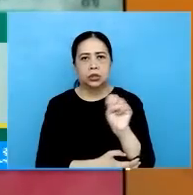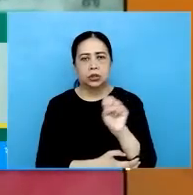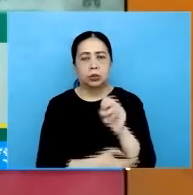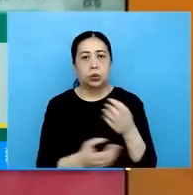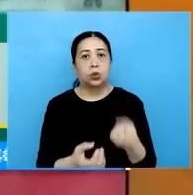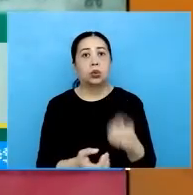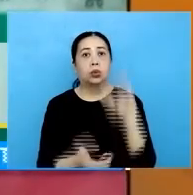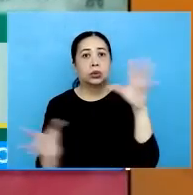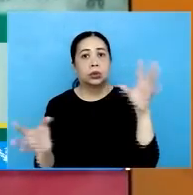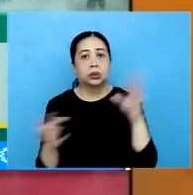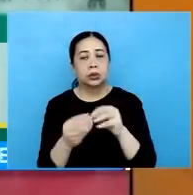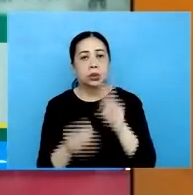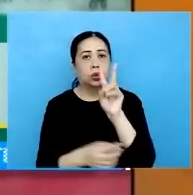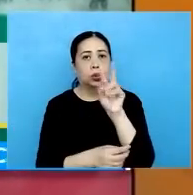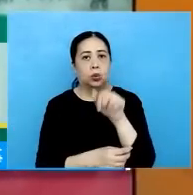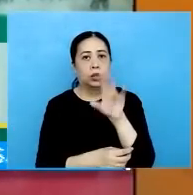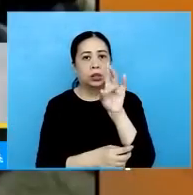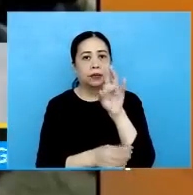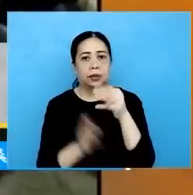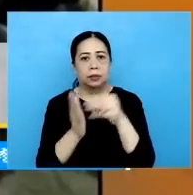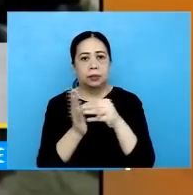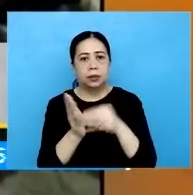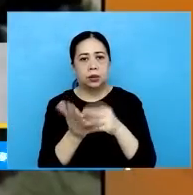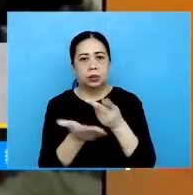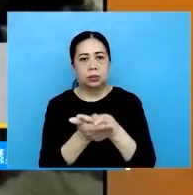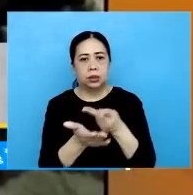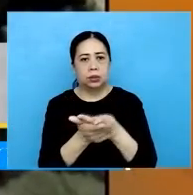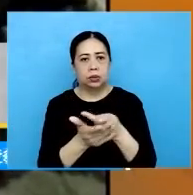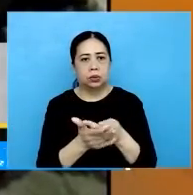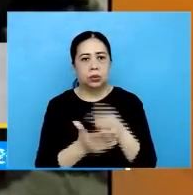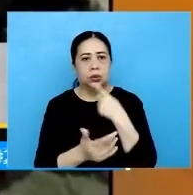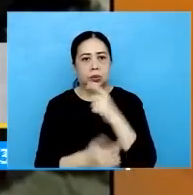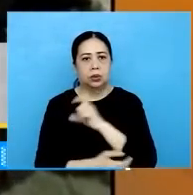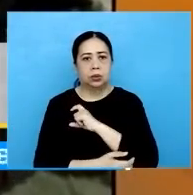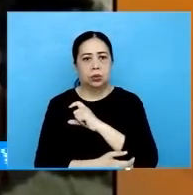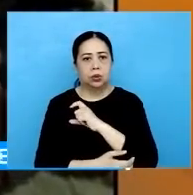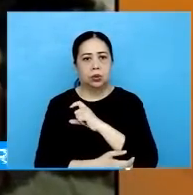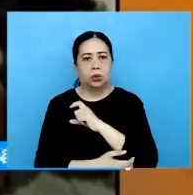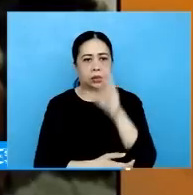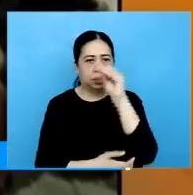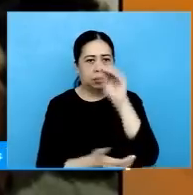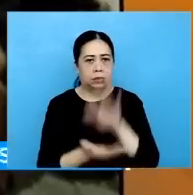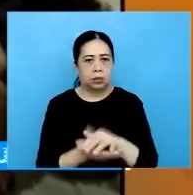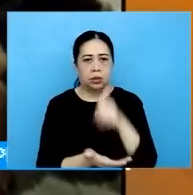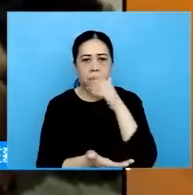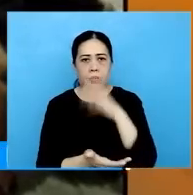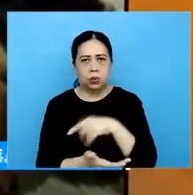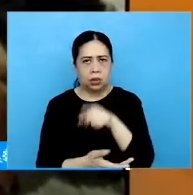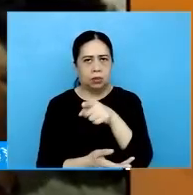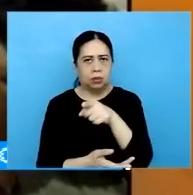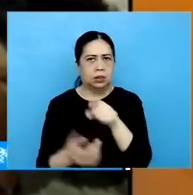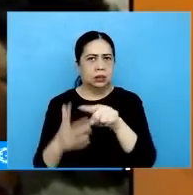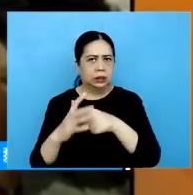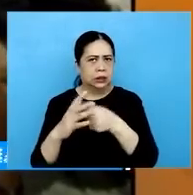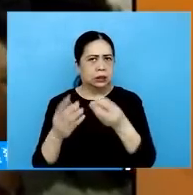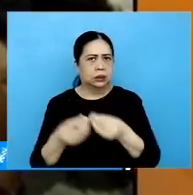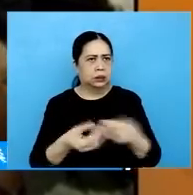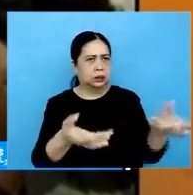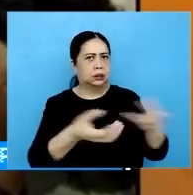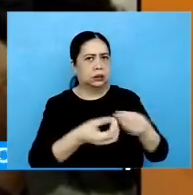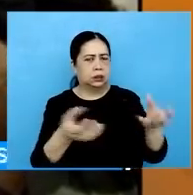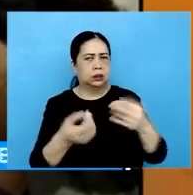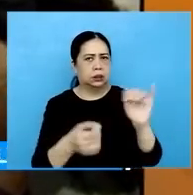value na nasa 2.7 million pesos. Ayon sa mga pulis, ang mag-asawa rin ang itinuturong source ng mga nauna ng nahuling